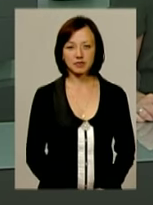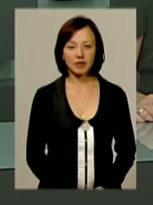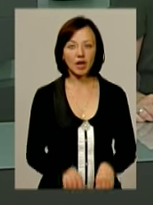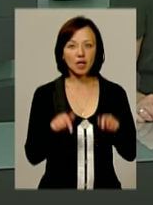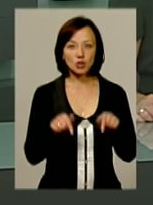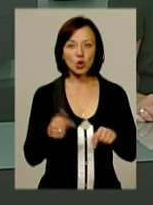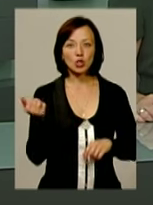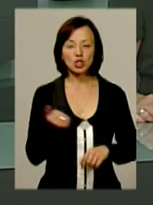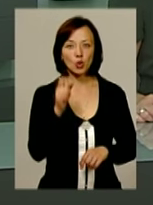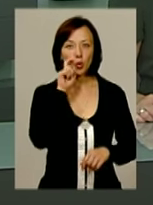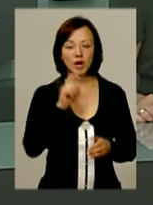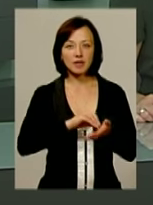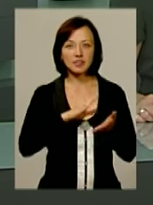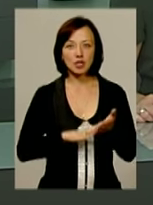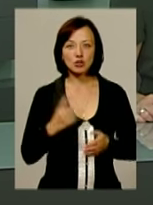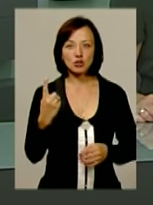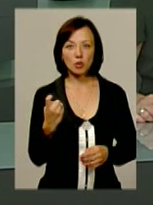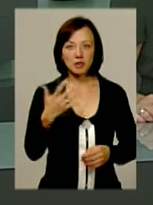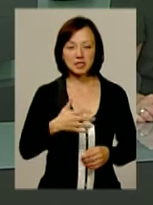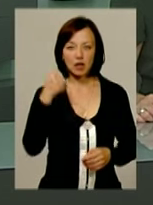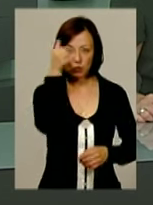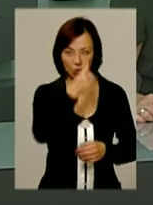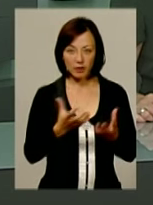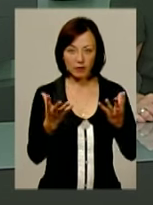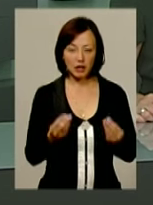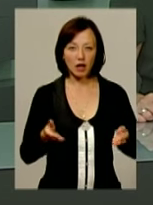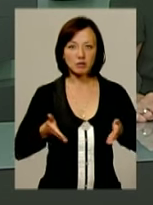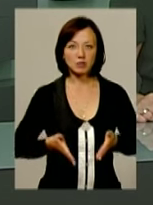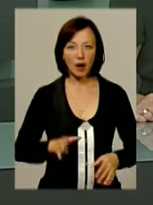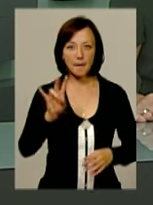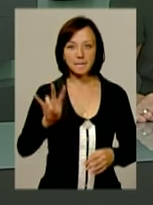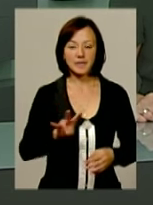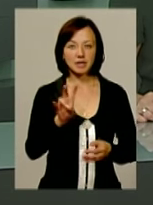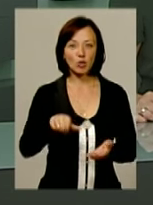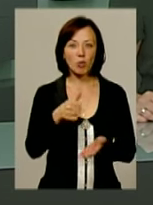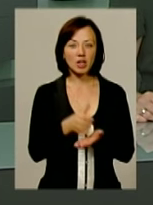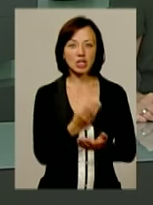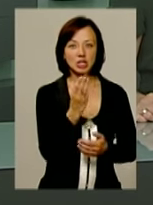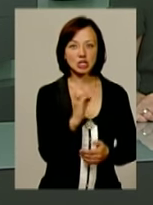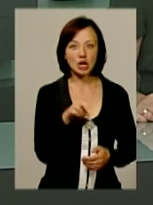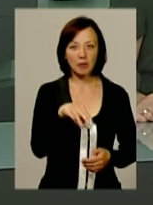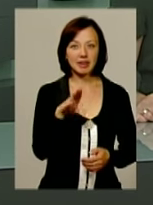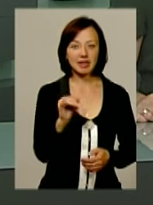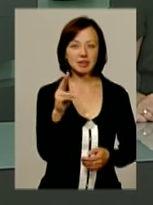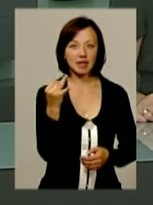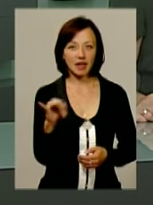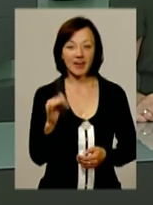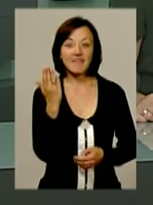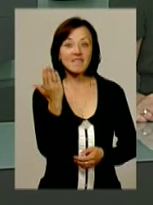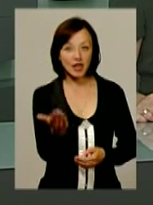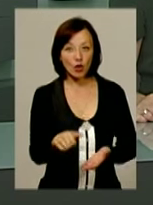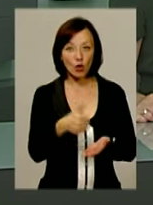Цього тижня Україна відзначила 150 років від дня народження митрополита Андрея Шептицького. Саме він очолював